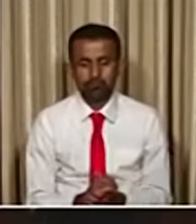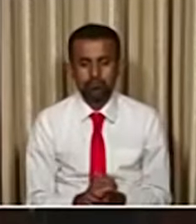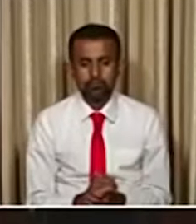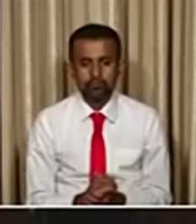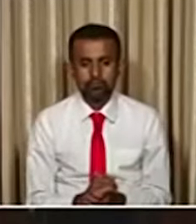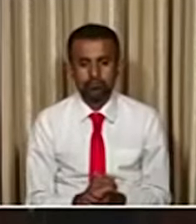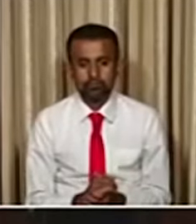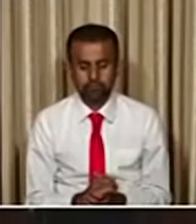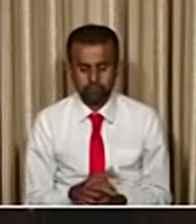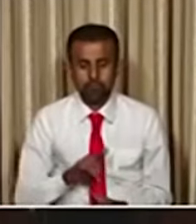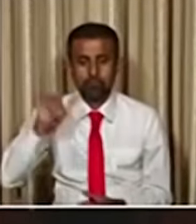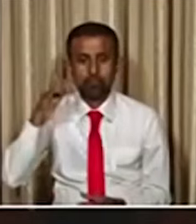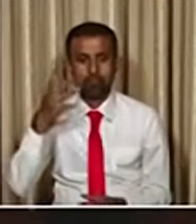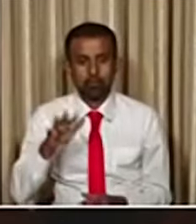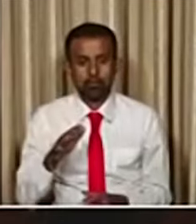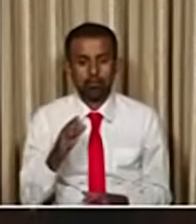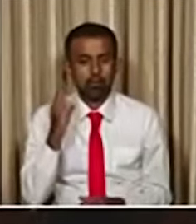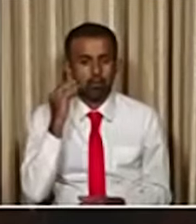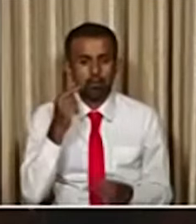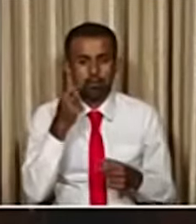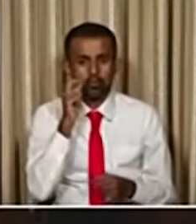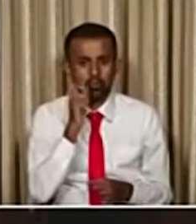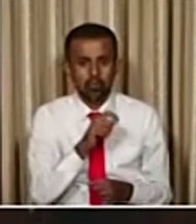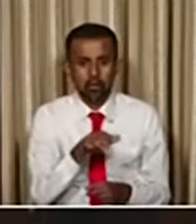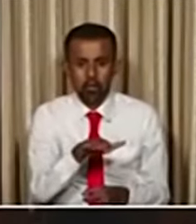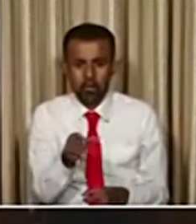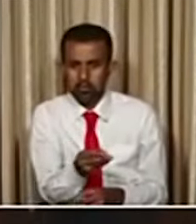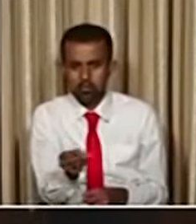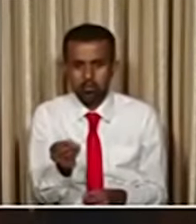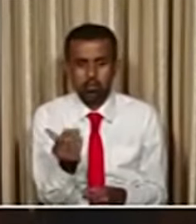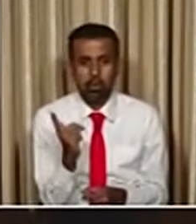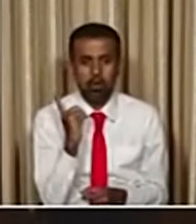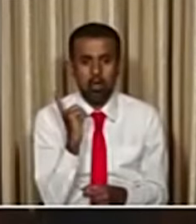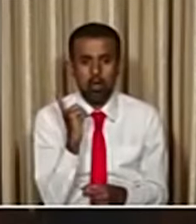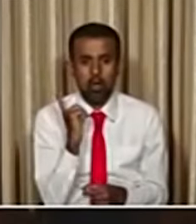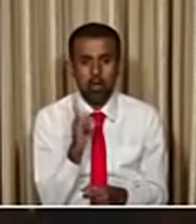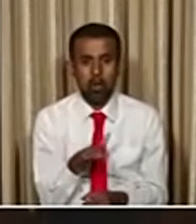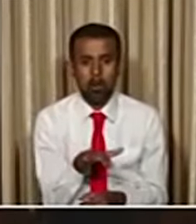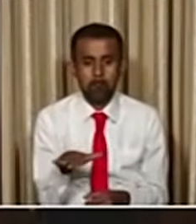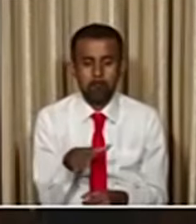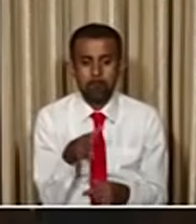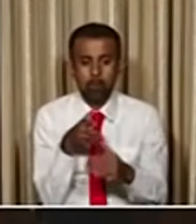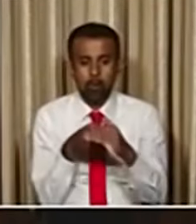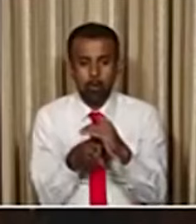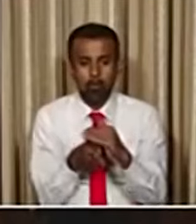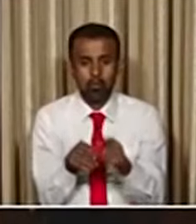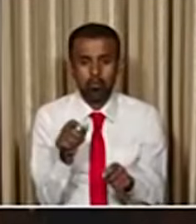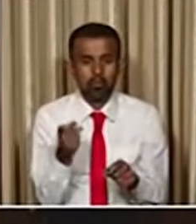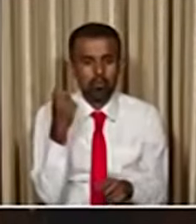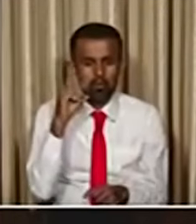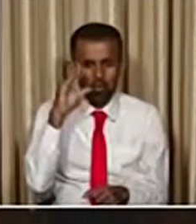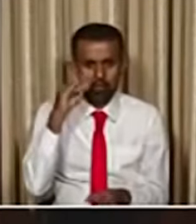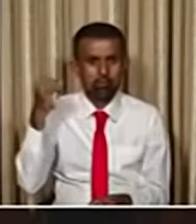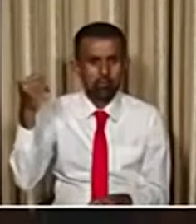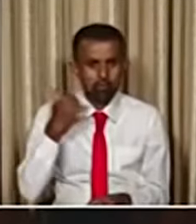එතකොට මේ විදේශ ගත වෙලා ඉන්න දැන් රුසියානු යුක්‍රේන දේශ සීමාව තුල කඳවුරුවල බිම්ගත ගුහාවල ඉන්න අය ඊයේ රාත්‍රියේ